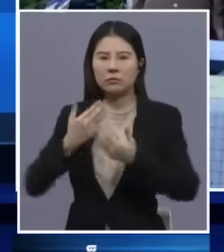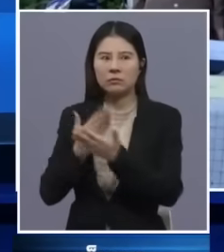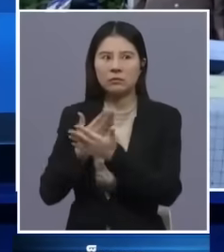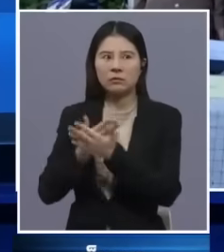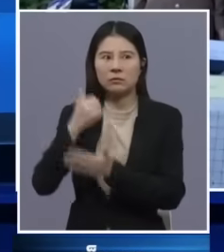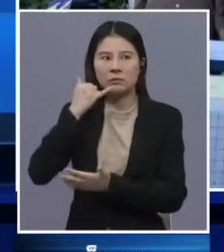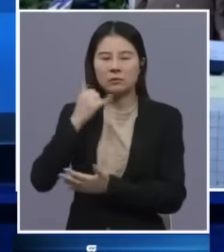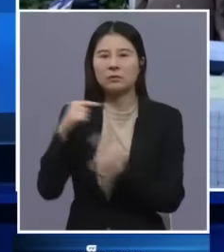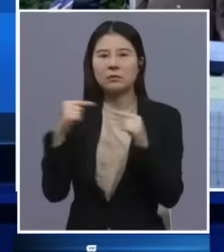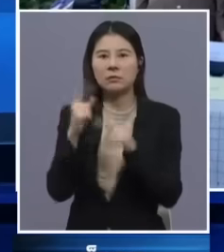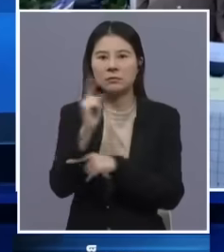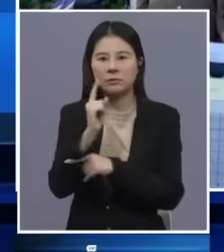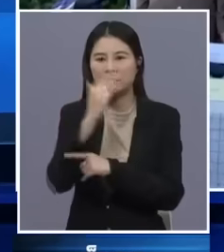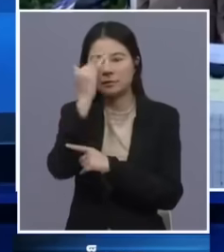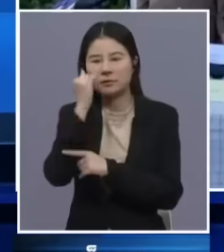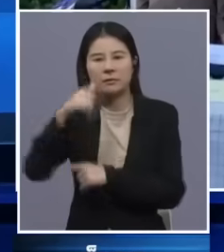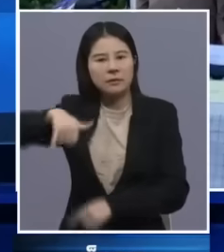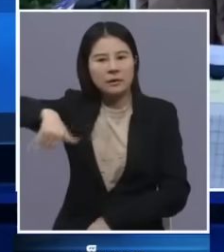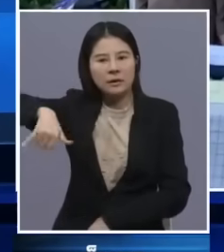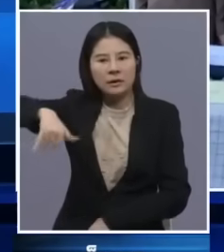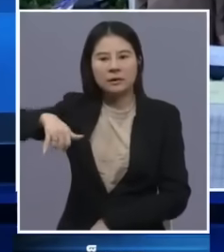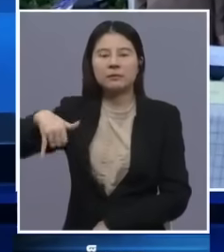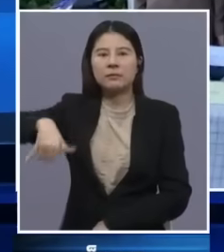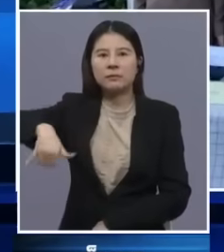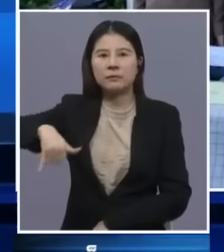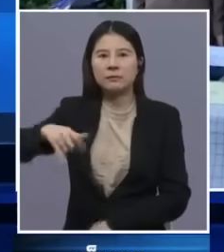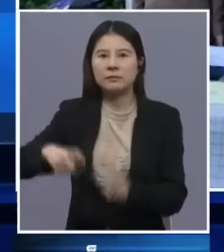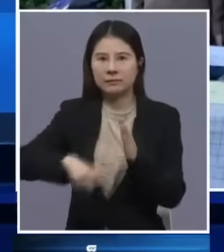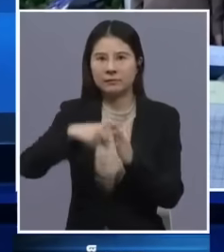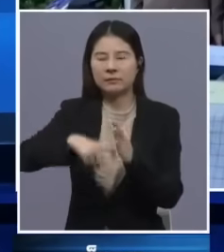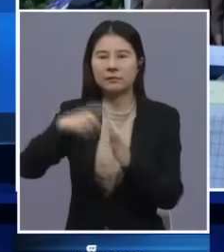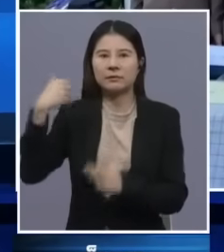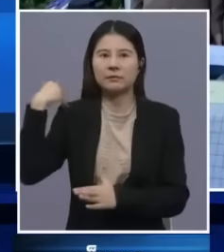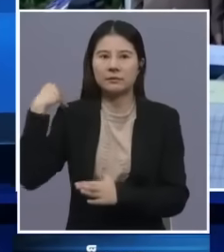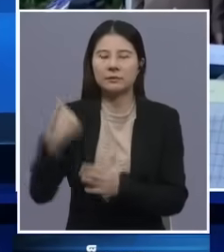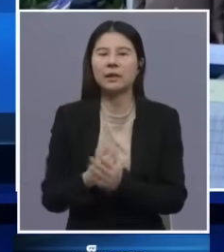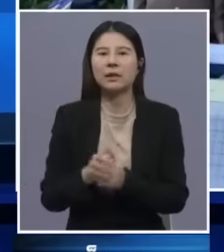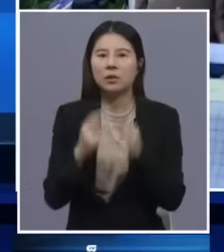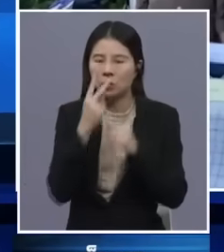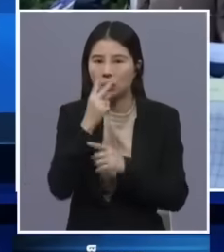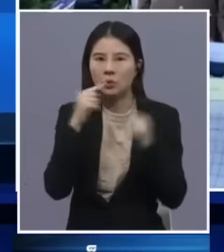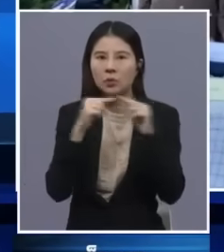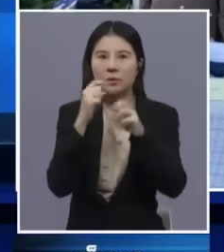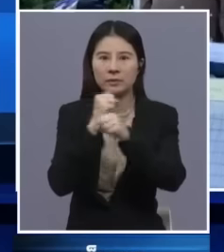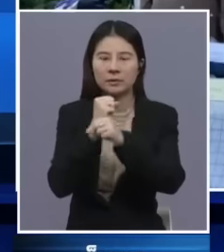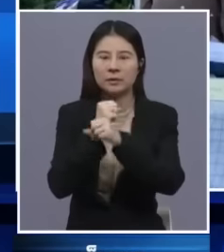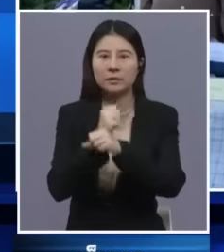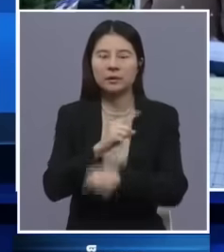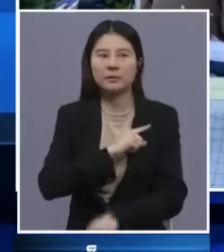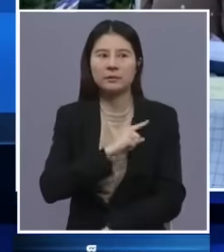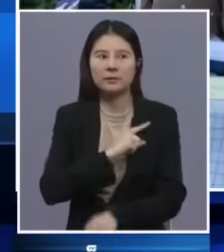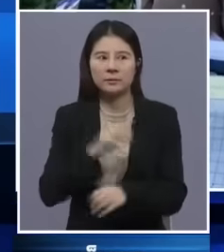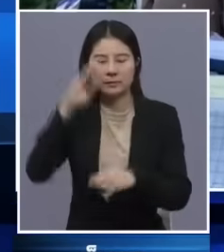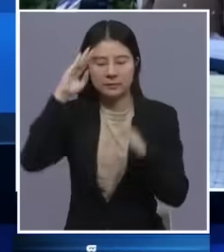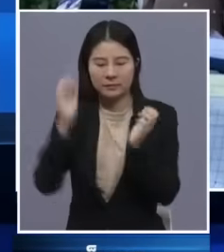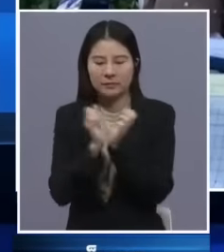รไปห า เจ้าหนี้ทำไมถึงไม่รับสายก็เลยเป็นเหตุขึ้นมาแต่ทั้งนี้เนี่ย ภาพการทำงานของเจ้าหน้าที ่ ตำรวจ